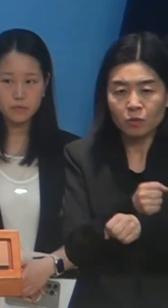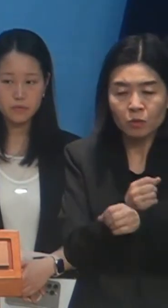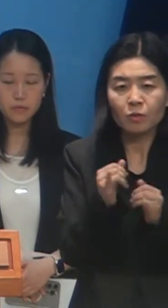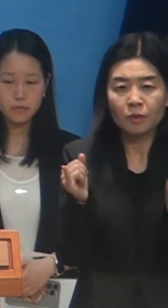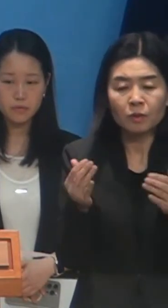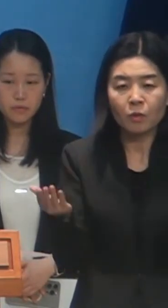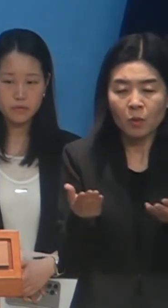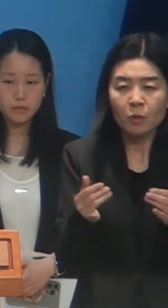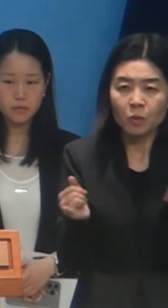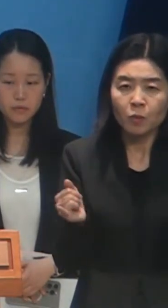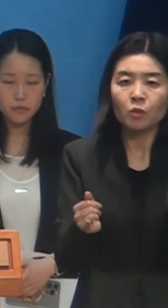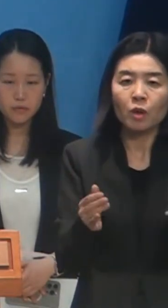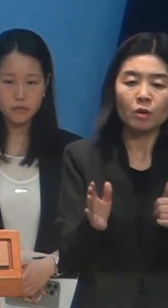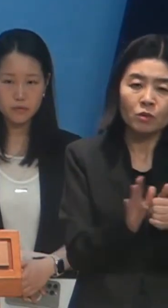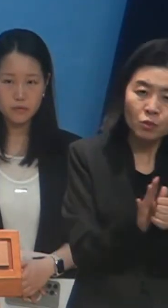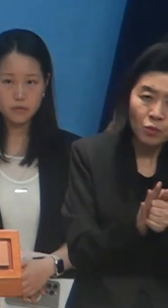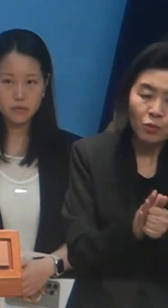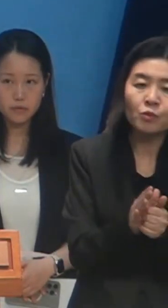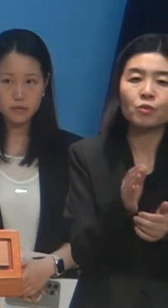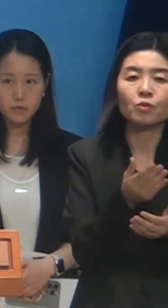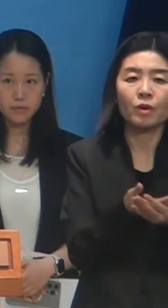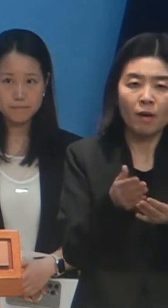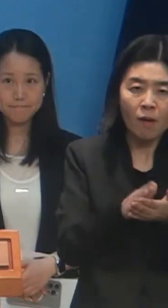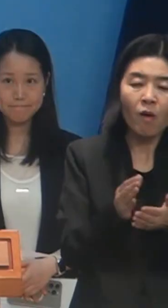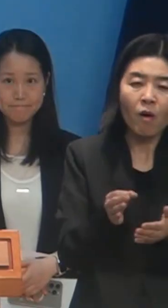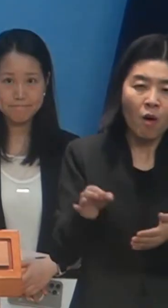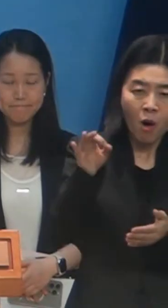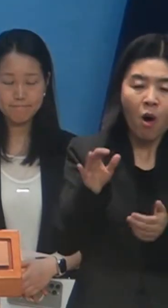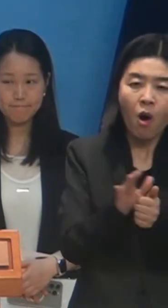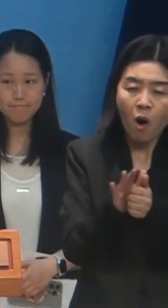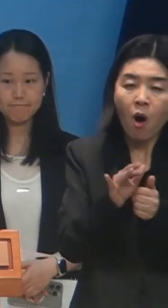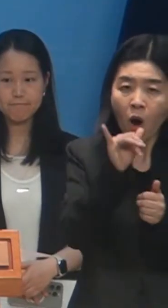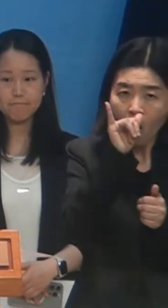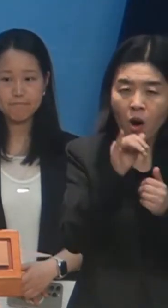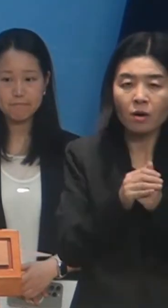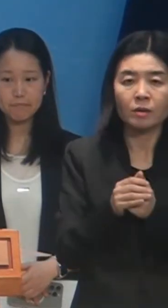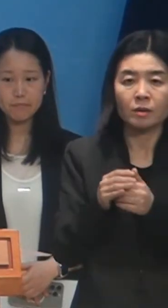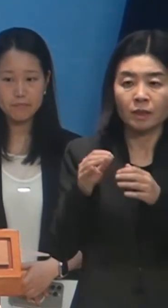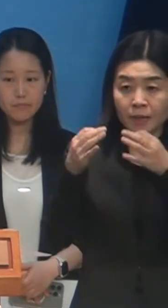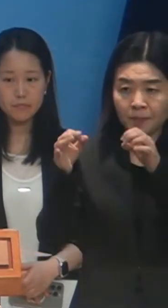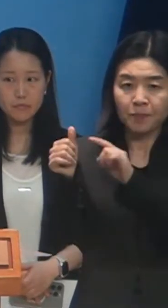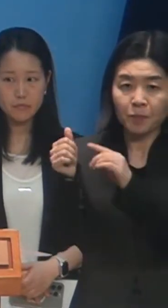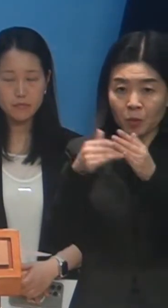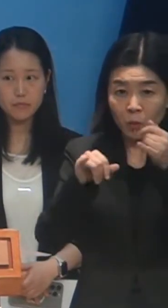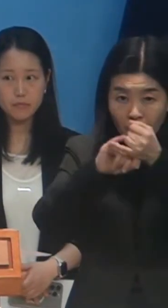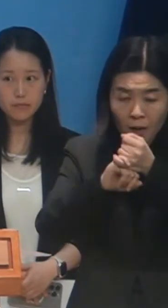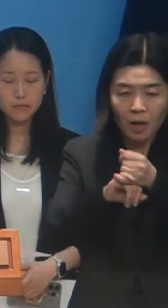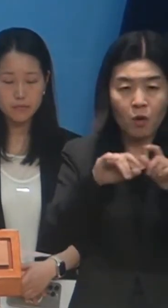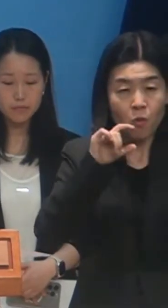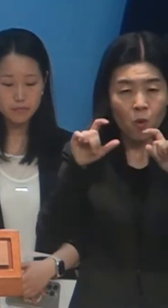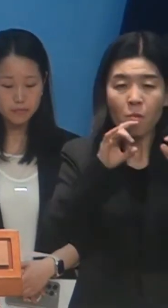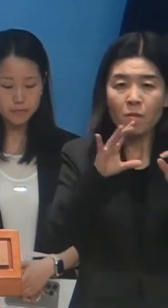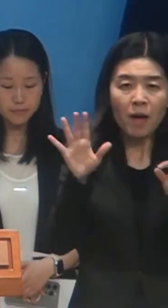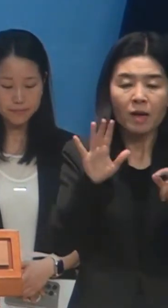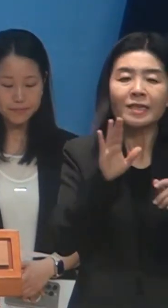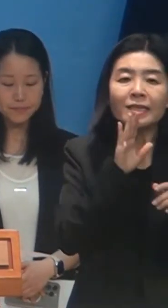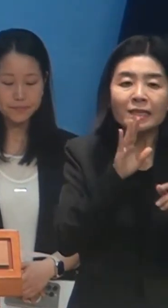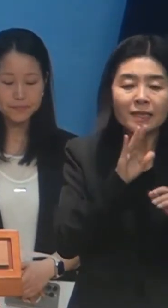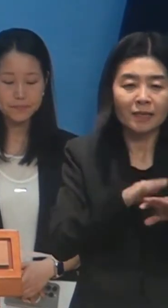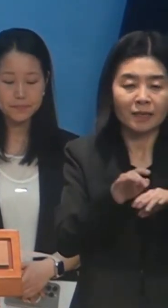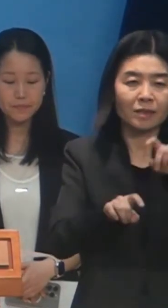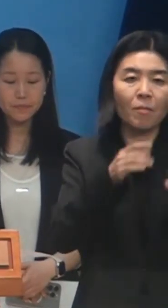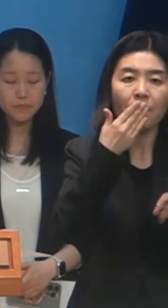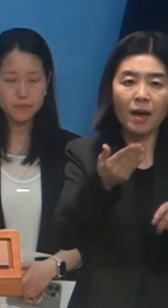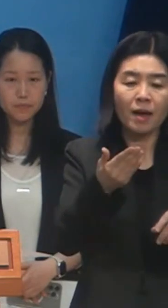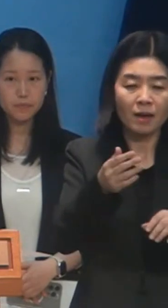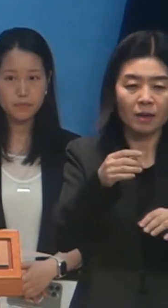개선. 김문수 후보의 여성 공약은 단순한 구호가 아니라 실제 현장에서 적용 가능한 제도와